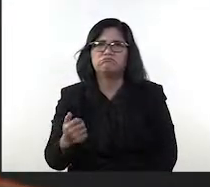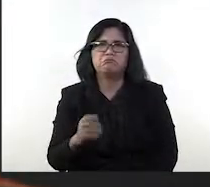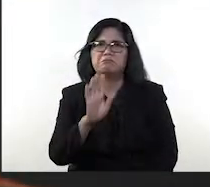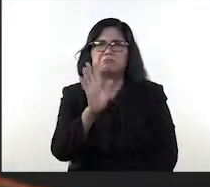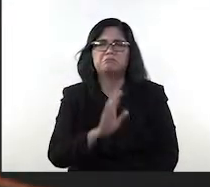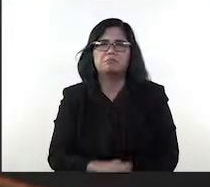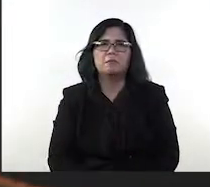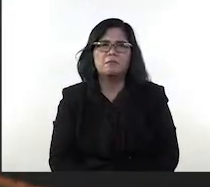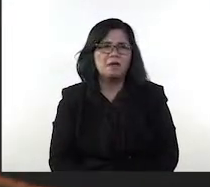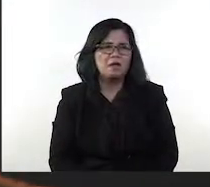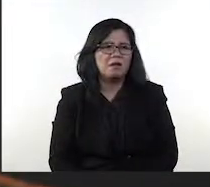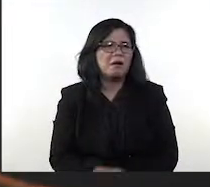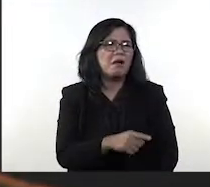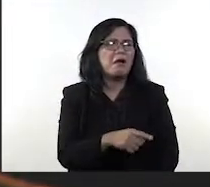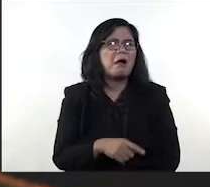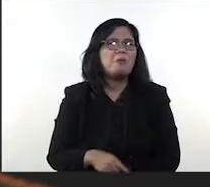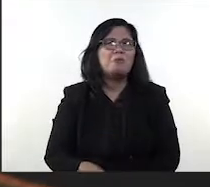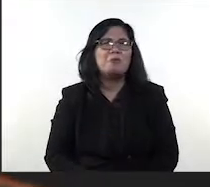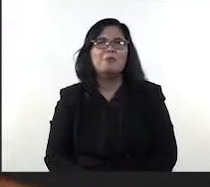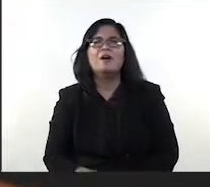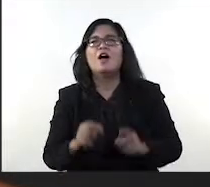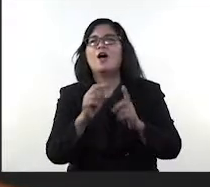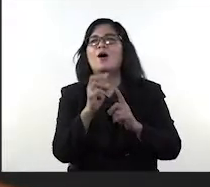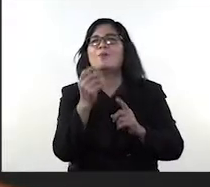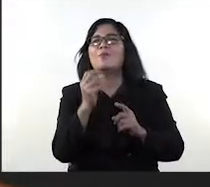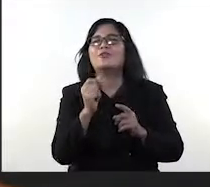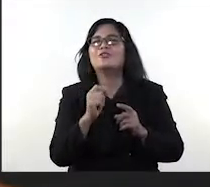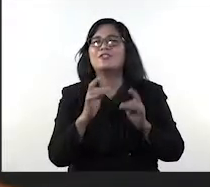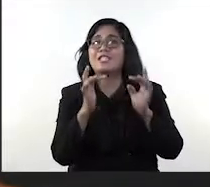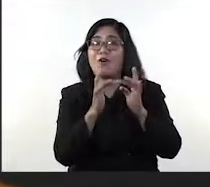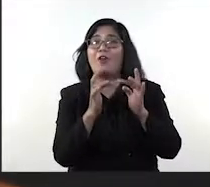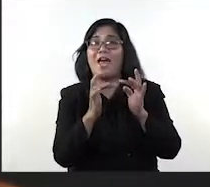Hai uzaman sekarang kamu bagian prostitusi online biarkan hahaha